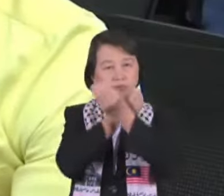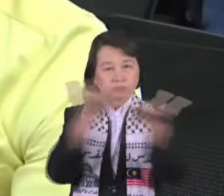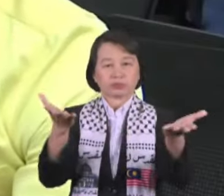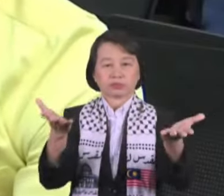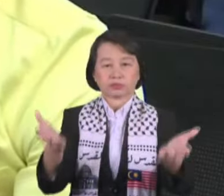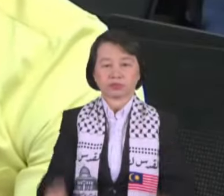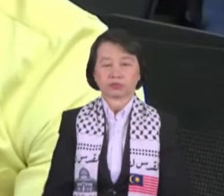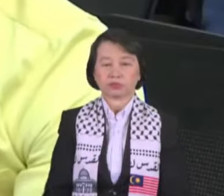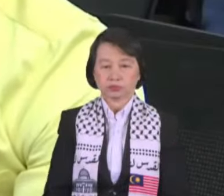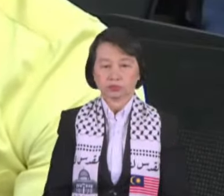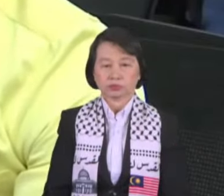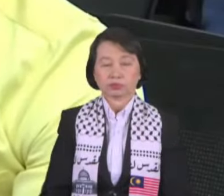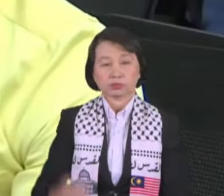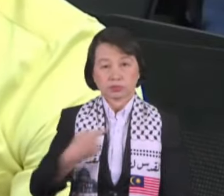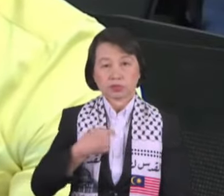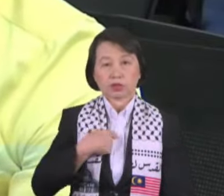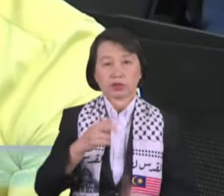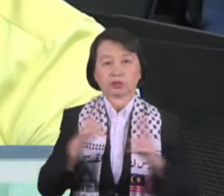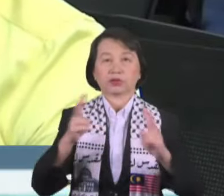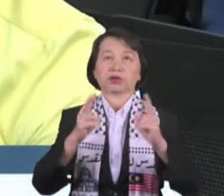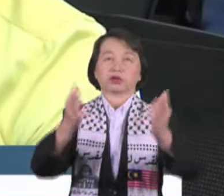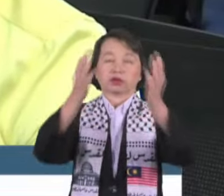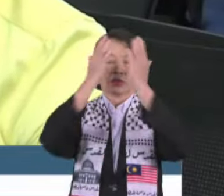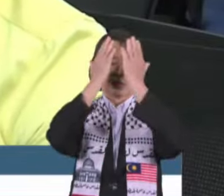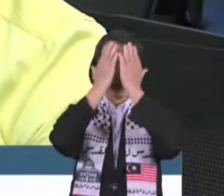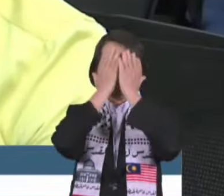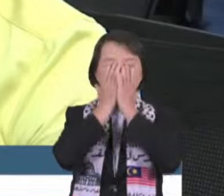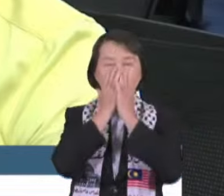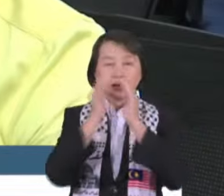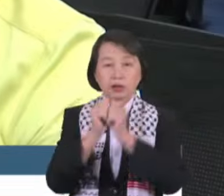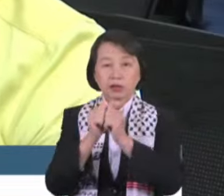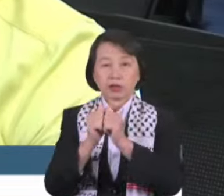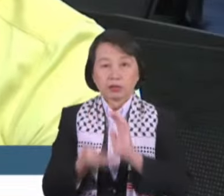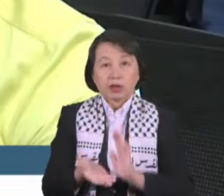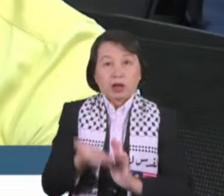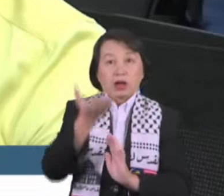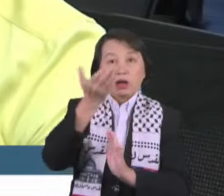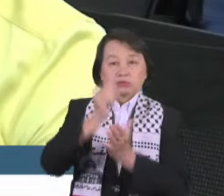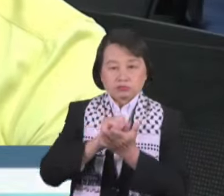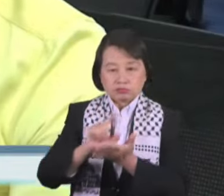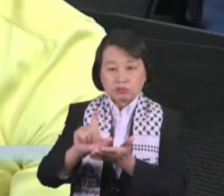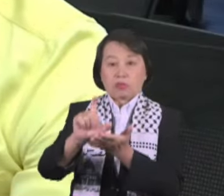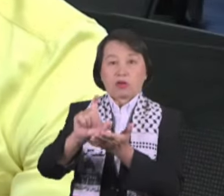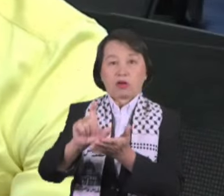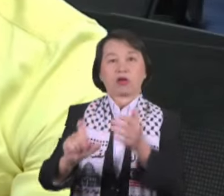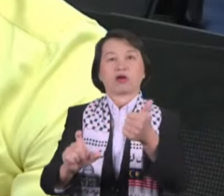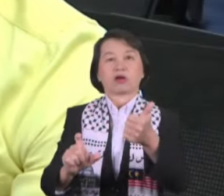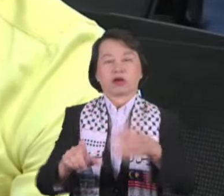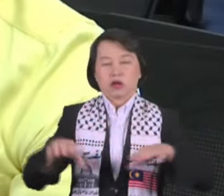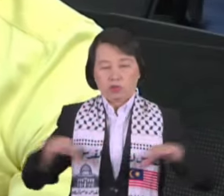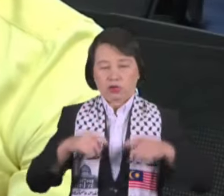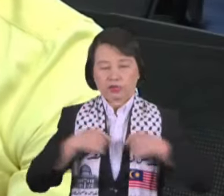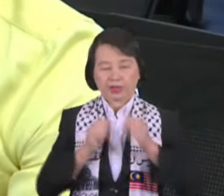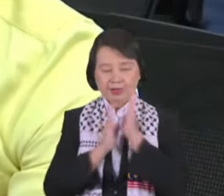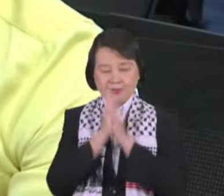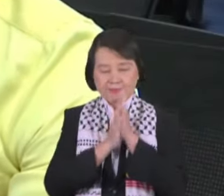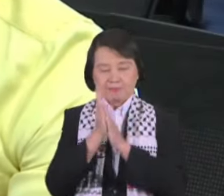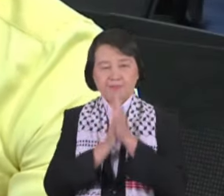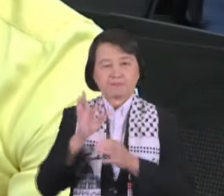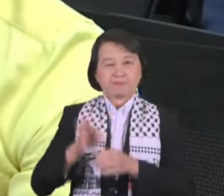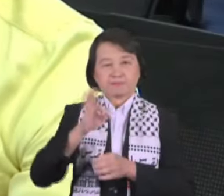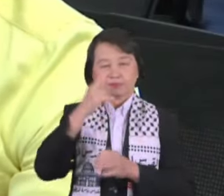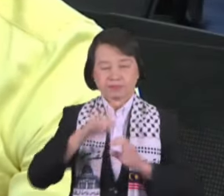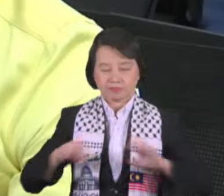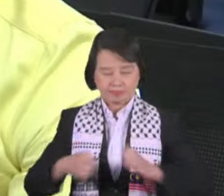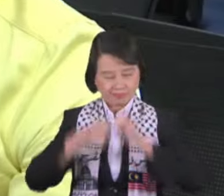ini. Saya amat bersyukur kerana dengan kenaikan gaji ini, membuatkan saya lebih bersemangat dan efisien